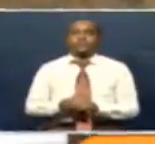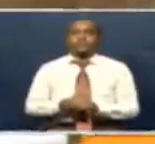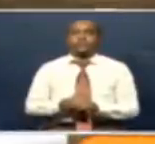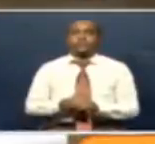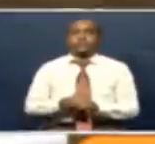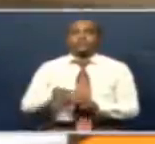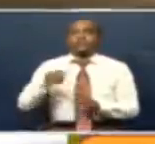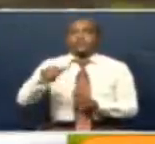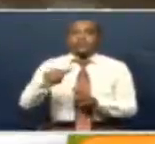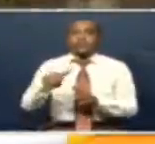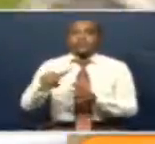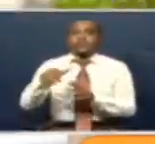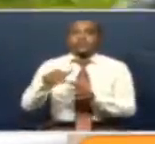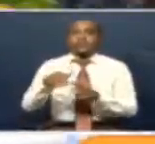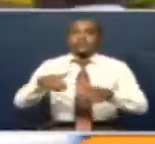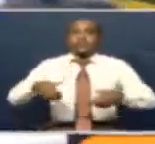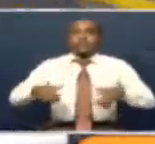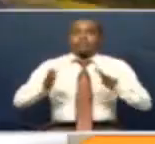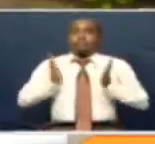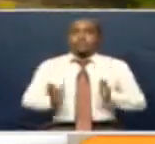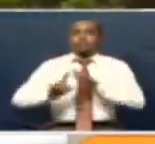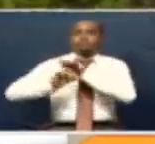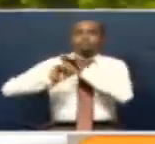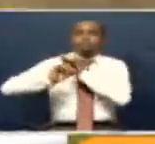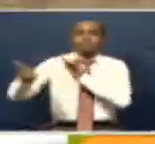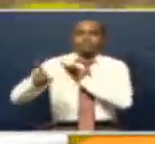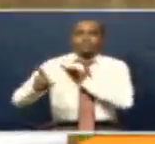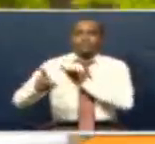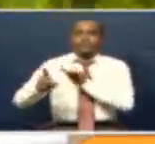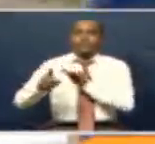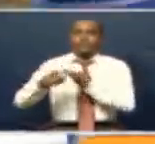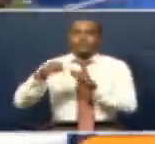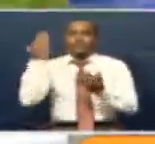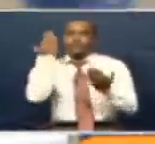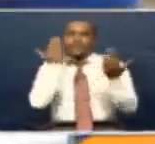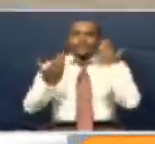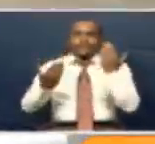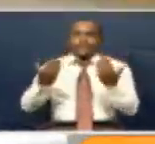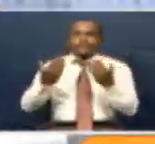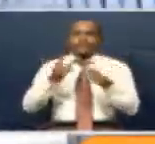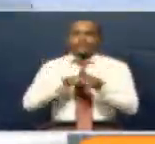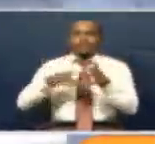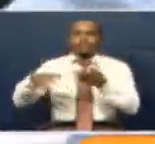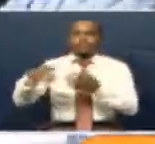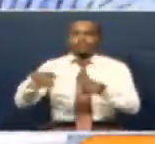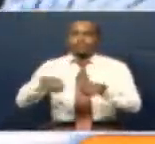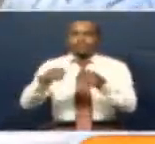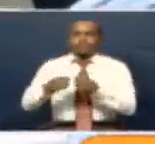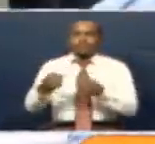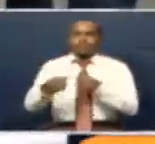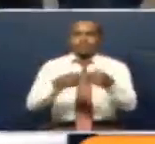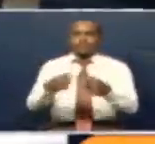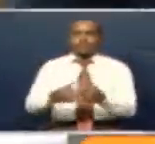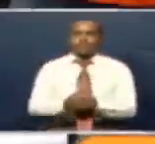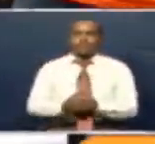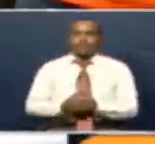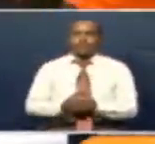Ikiwa ni hali ya miguuni ponye, huku vijana wakimvamia Muriuki aliyepata majeraha katika mshike mshike huo.